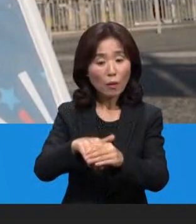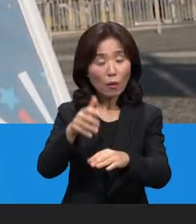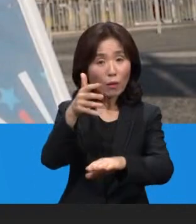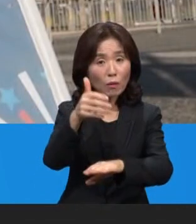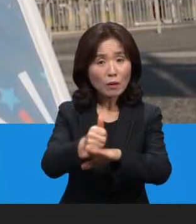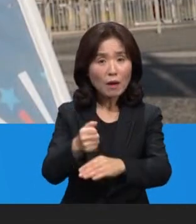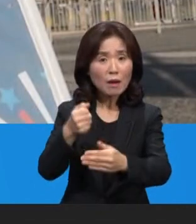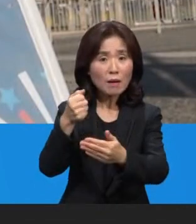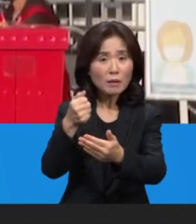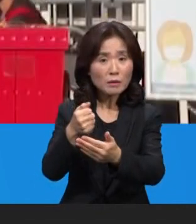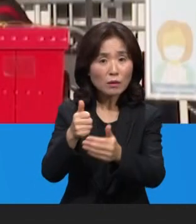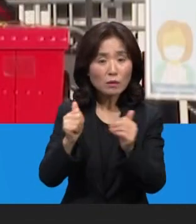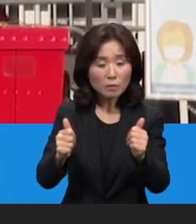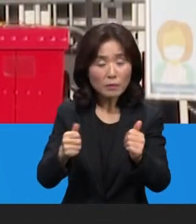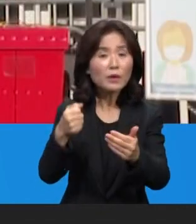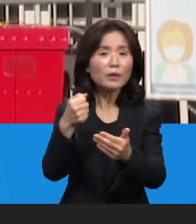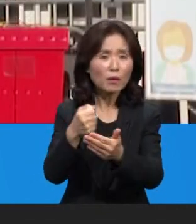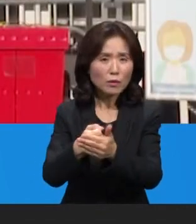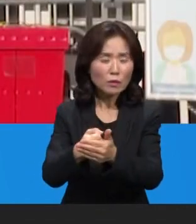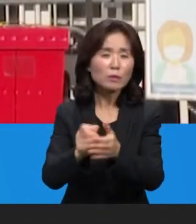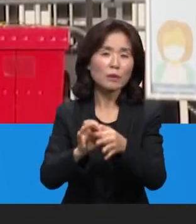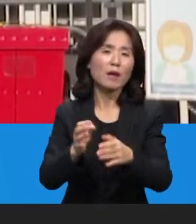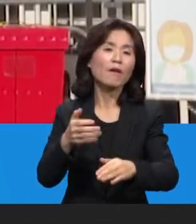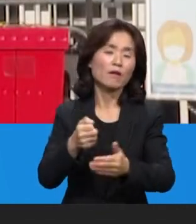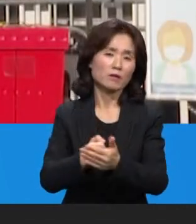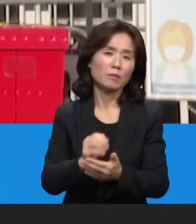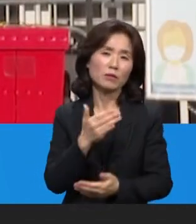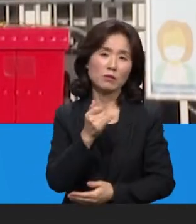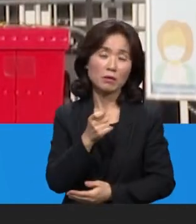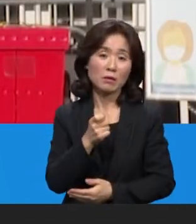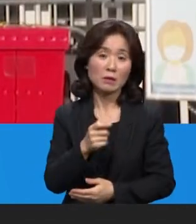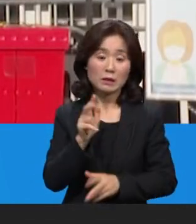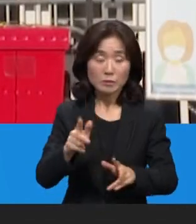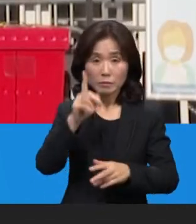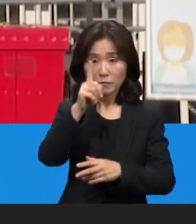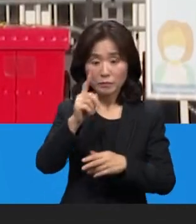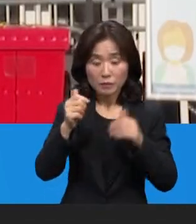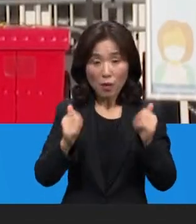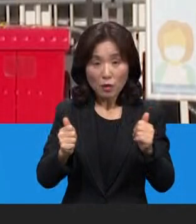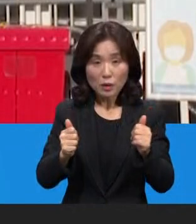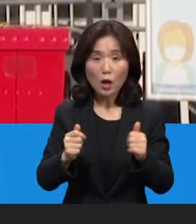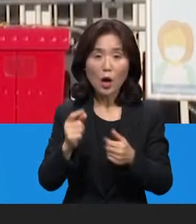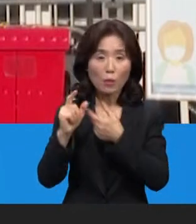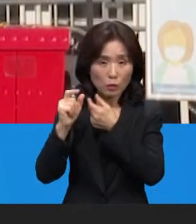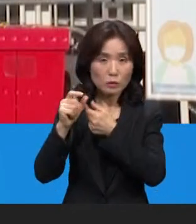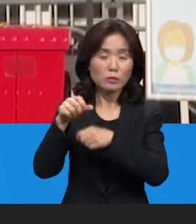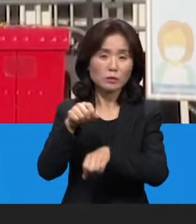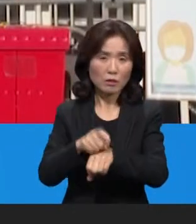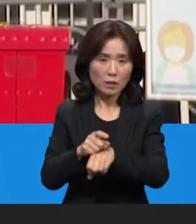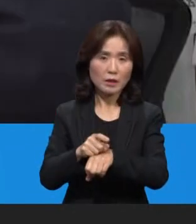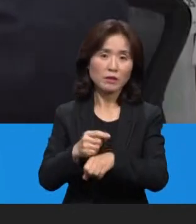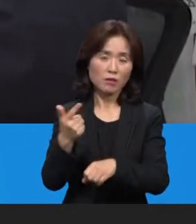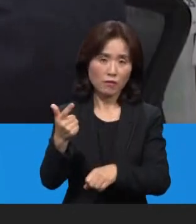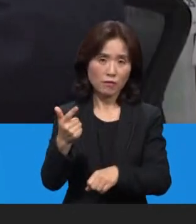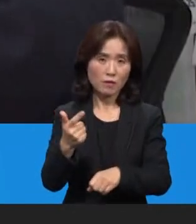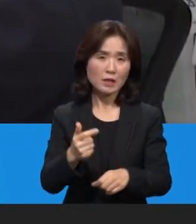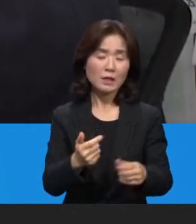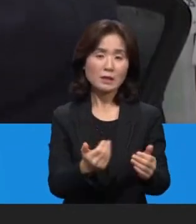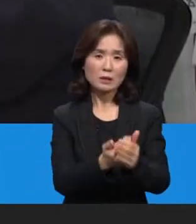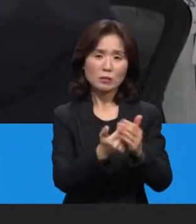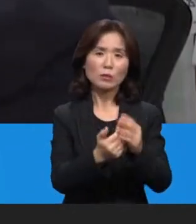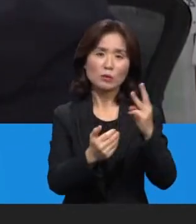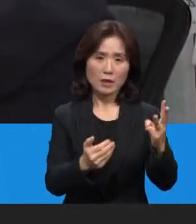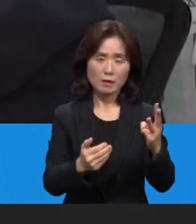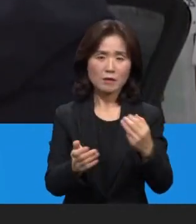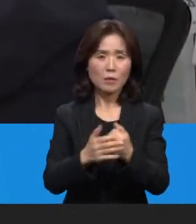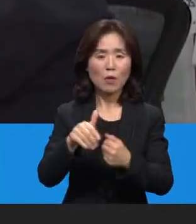결정하게 되는 상황이 펼쳐질 수도 있거든요. 예. 그런데 지금 연방대법원은 보수 성향 6명, 진보 성향 3명이라 공화당이 유리하다는